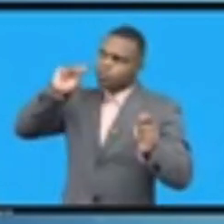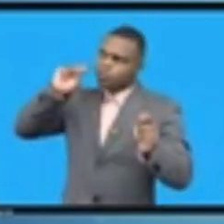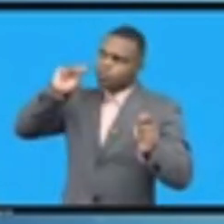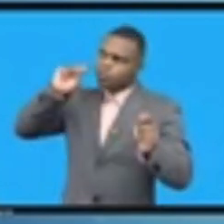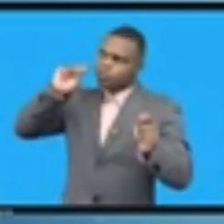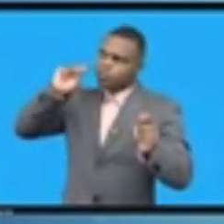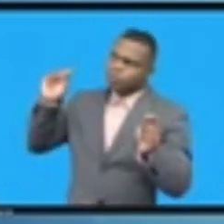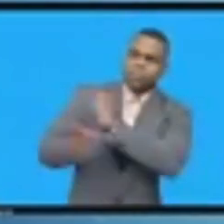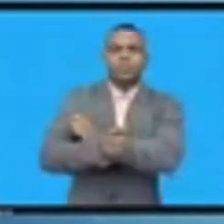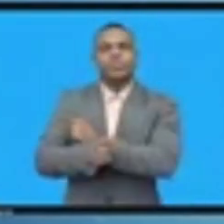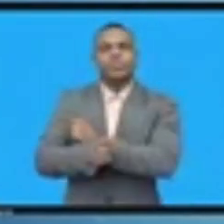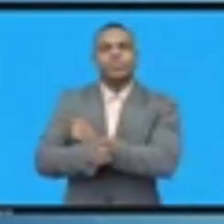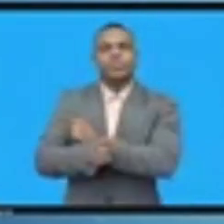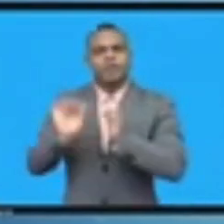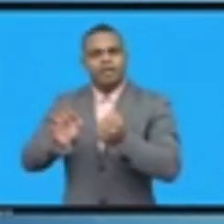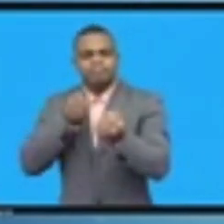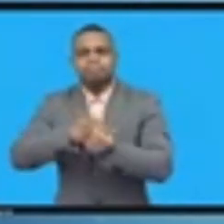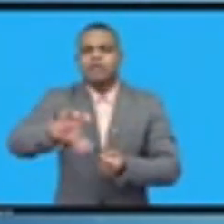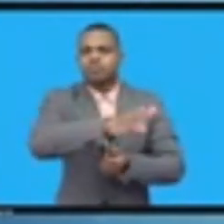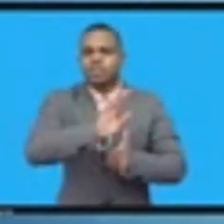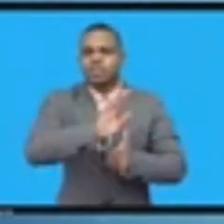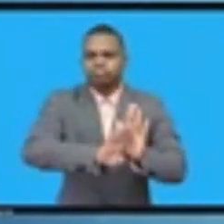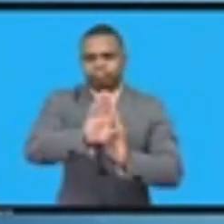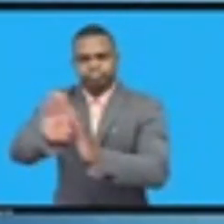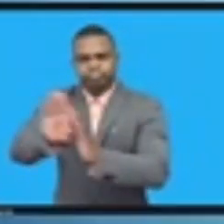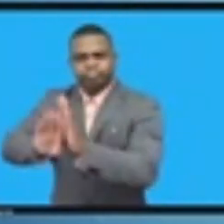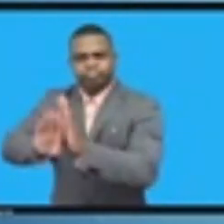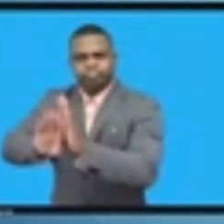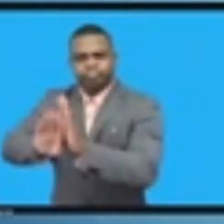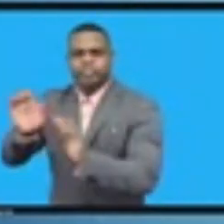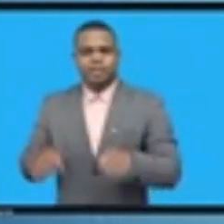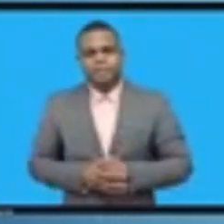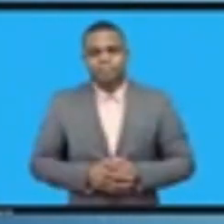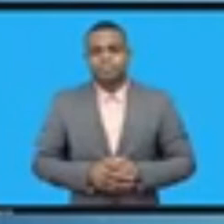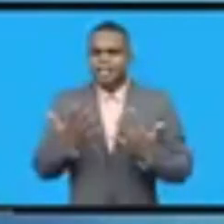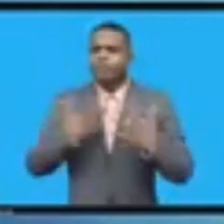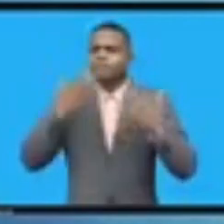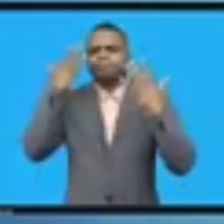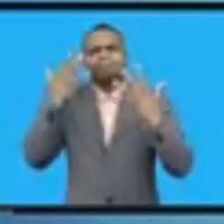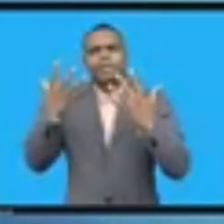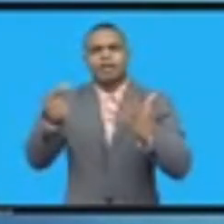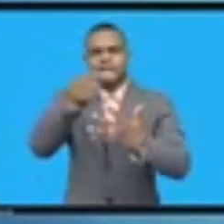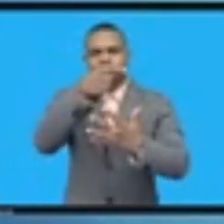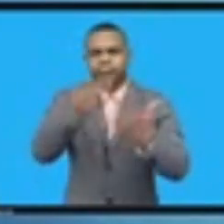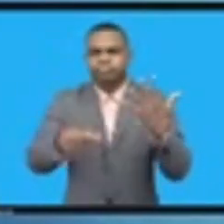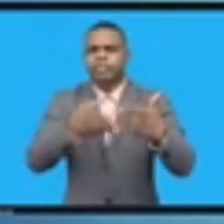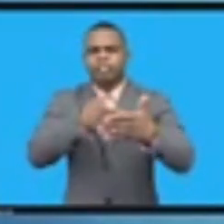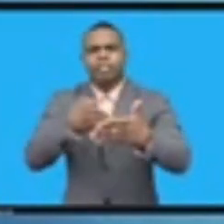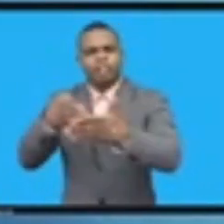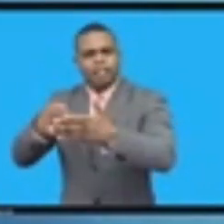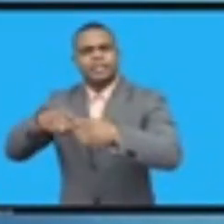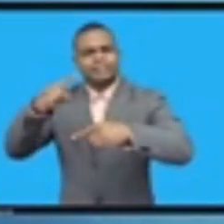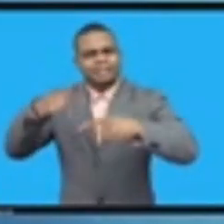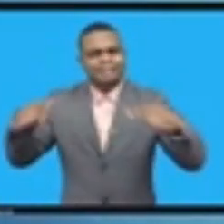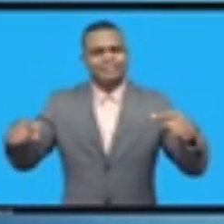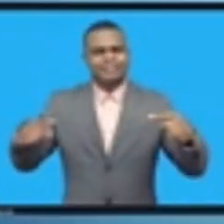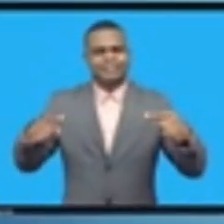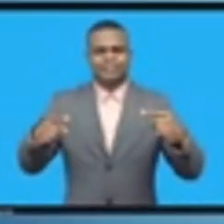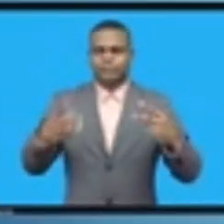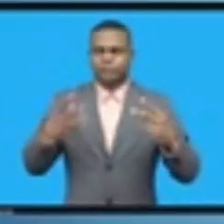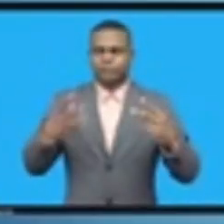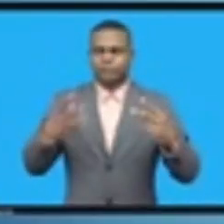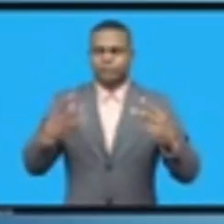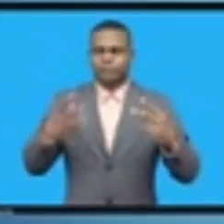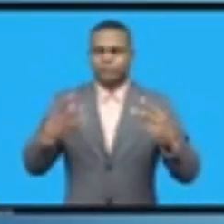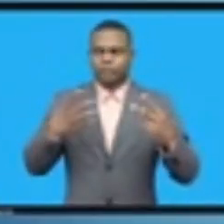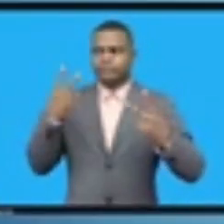我们在考虑有很多的挑战，我想到的是前任联合国秘书长科菲·阿南先生的